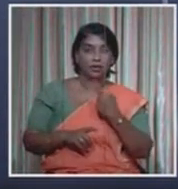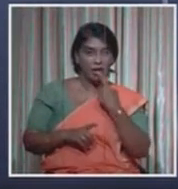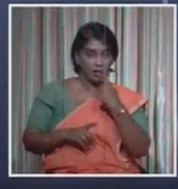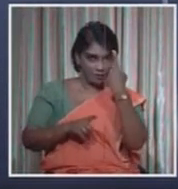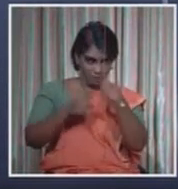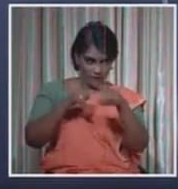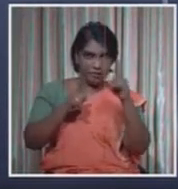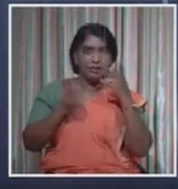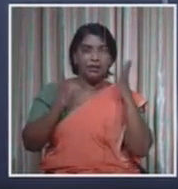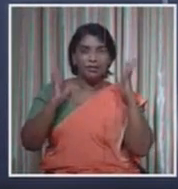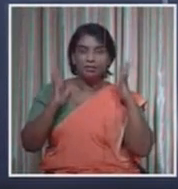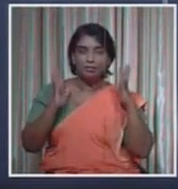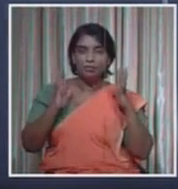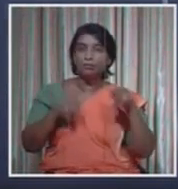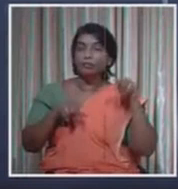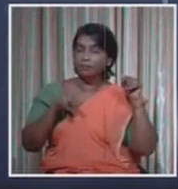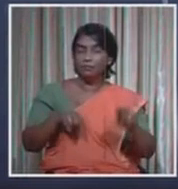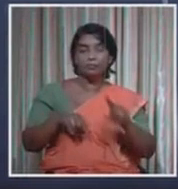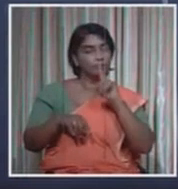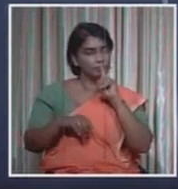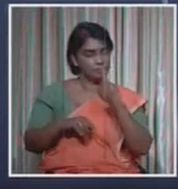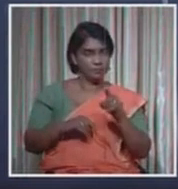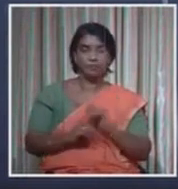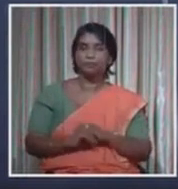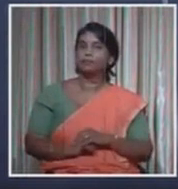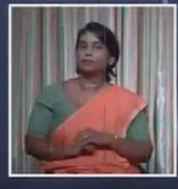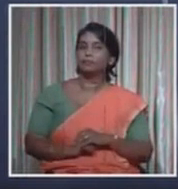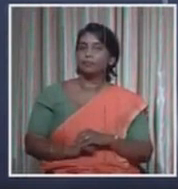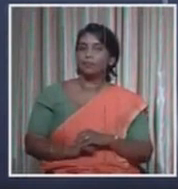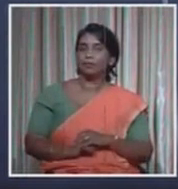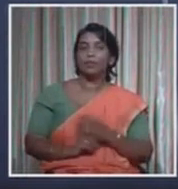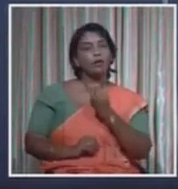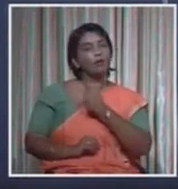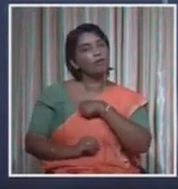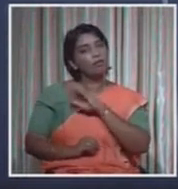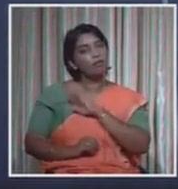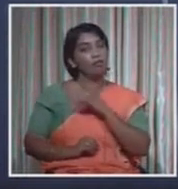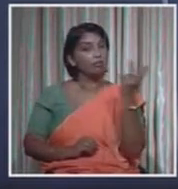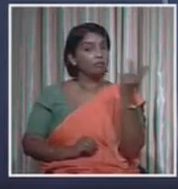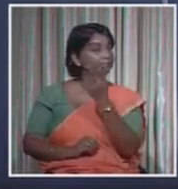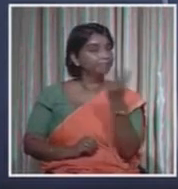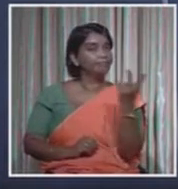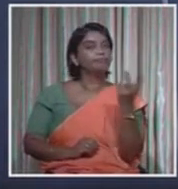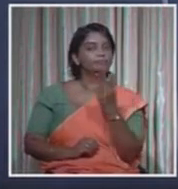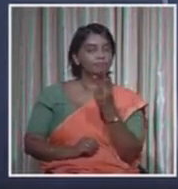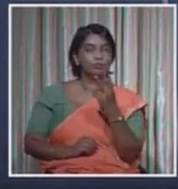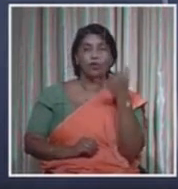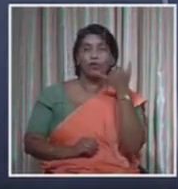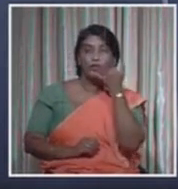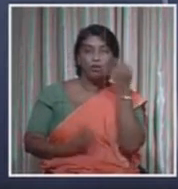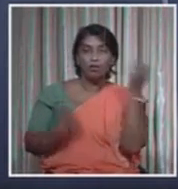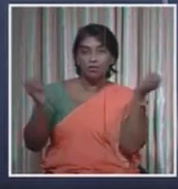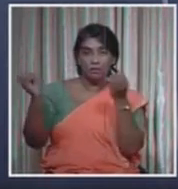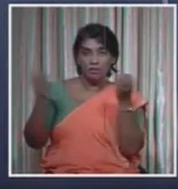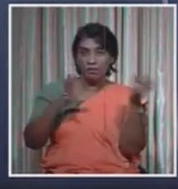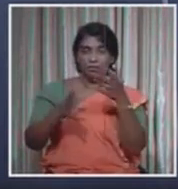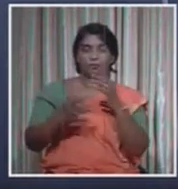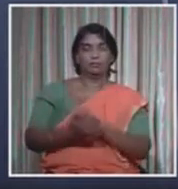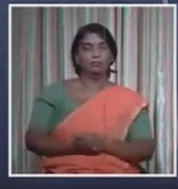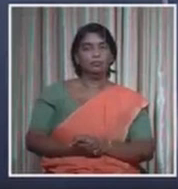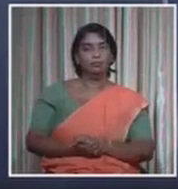වෙන්නේ? දැන් මෙතන ඇවිල්ලා කියනවා ස්වාමීන් වහන්සේලා දෙනමගේ දුරකථන හඬපට